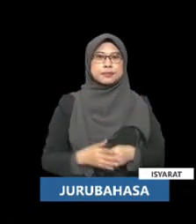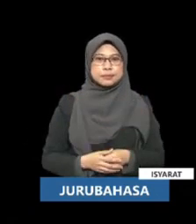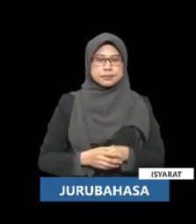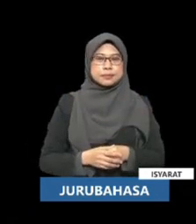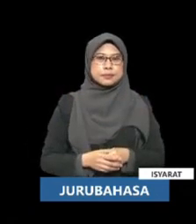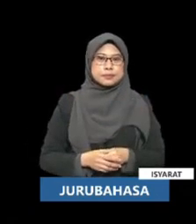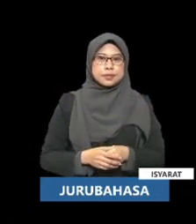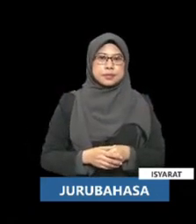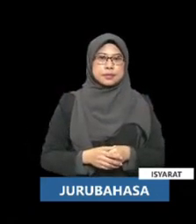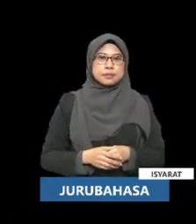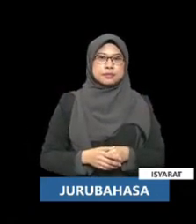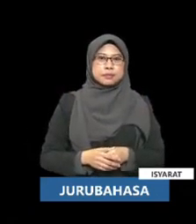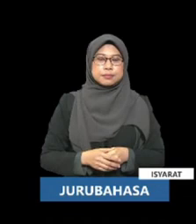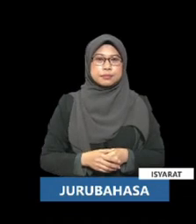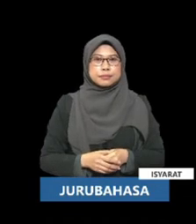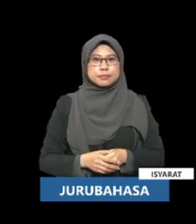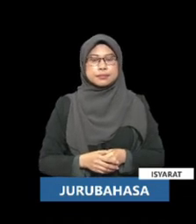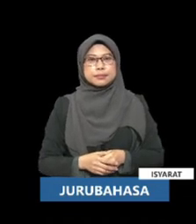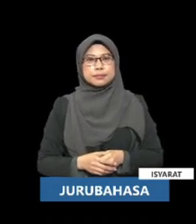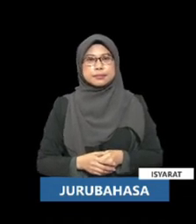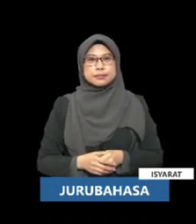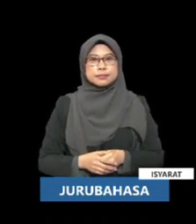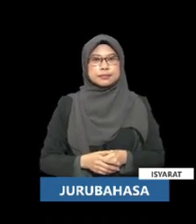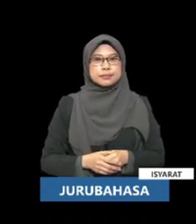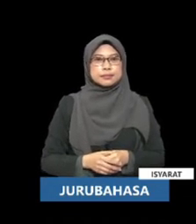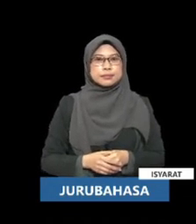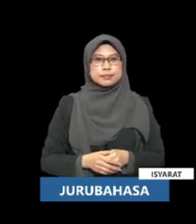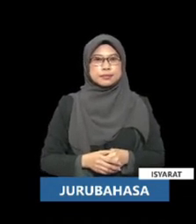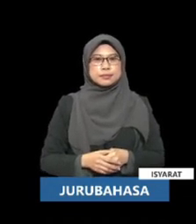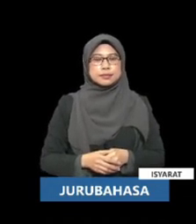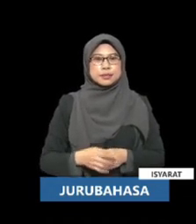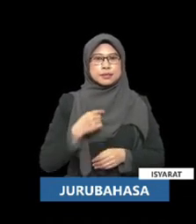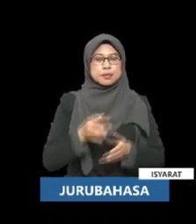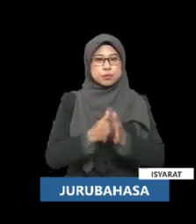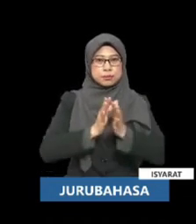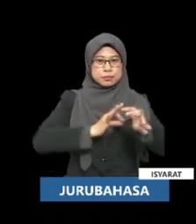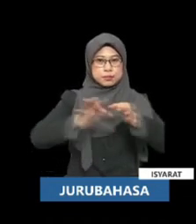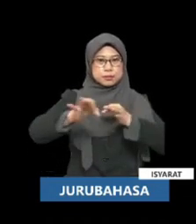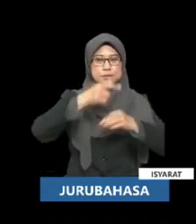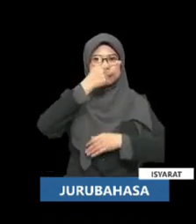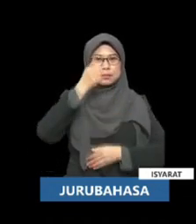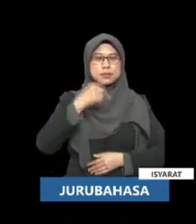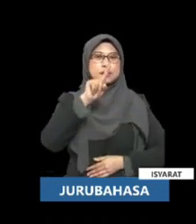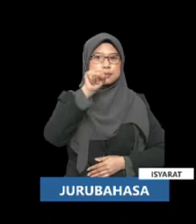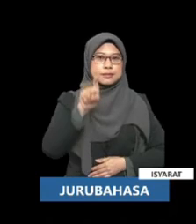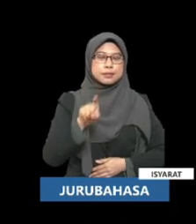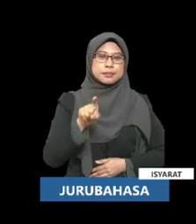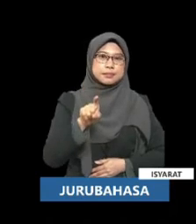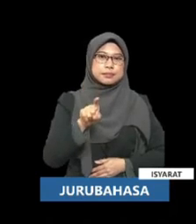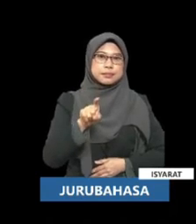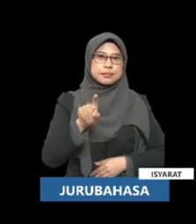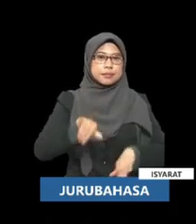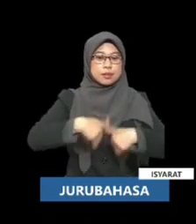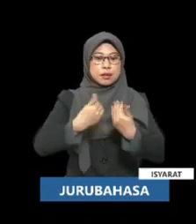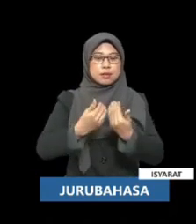tahun 2020 2007 boleh mengenai menangani masalah banjir kilat di ibukota namun